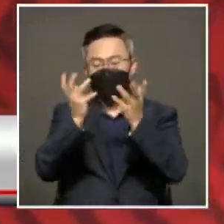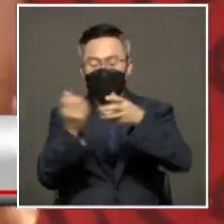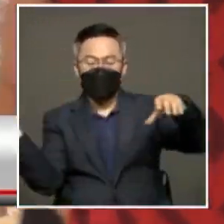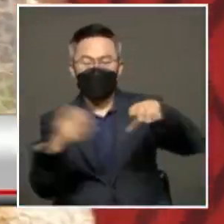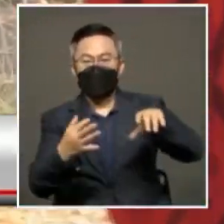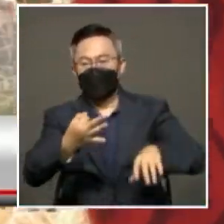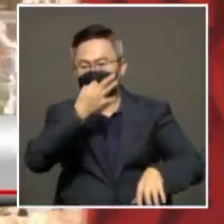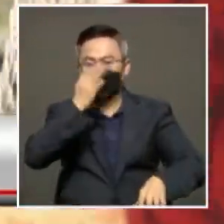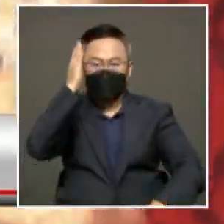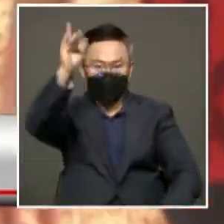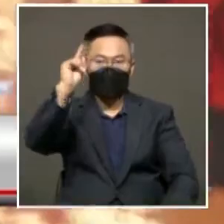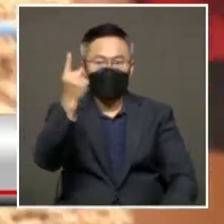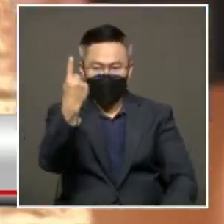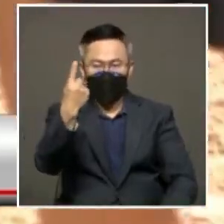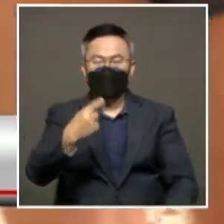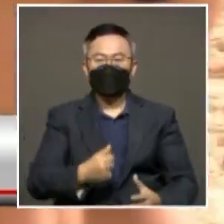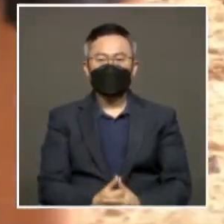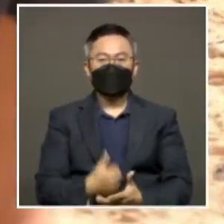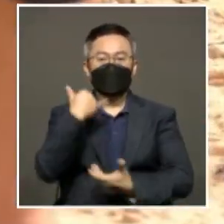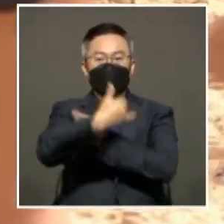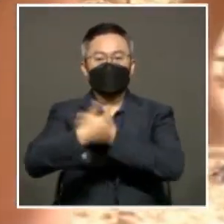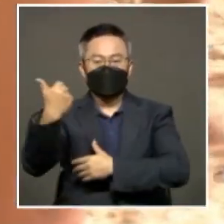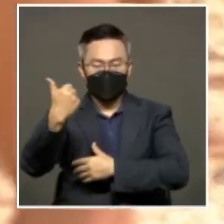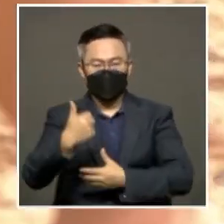นแรกที่ได้ไปโลดแล่นในลีกอาชีพต่างประเทศ